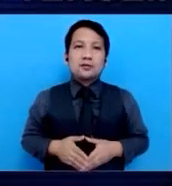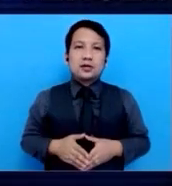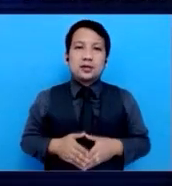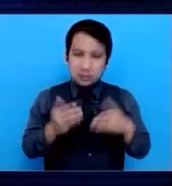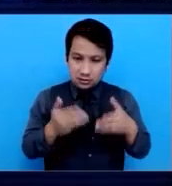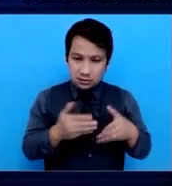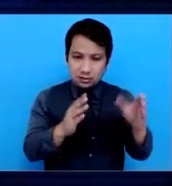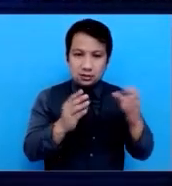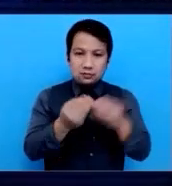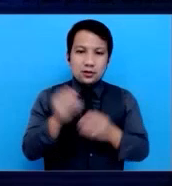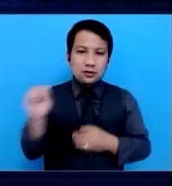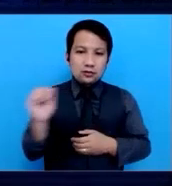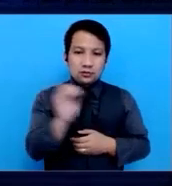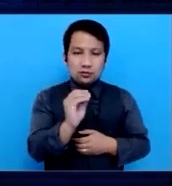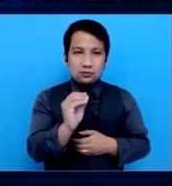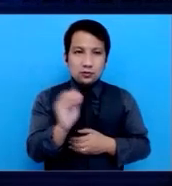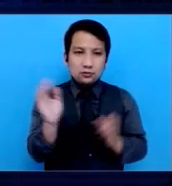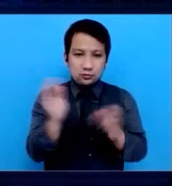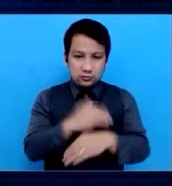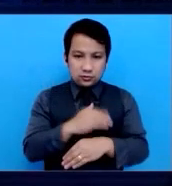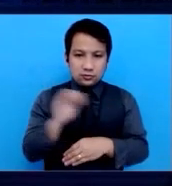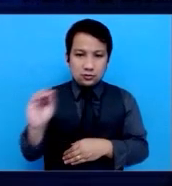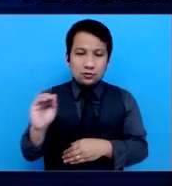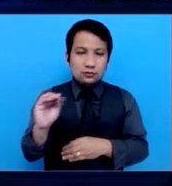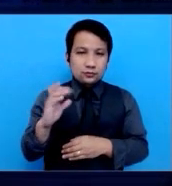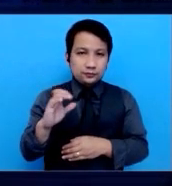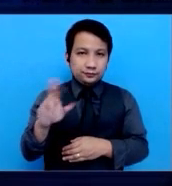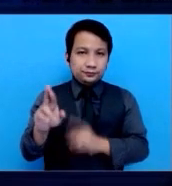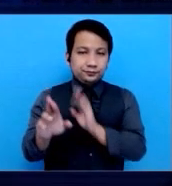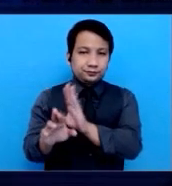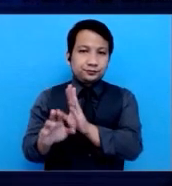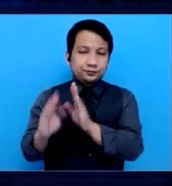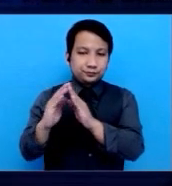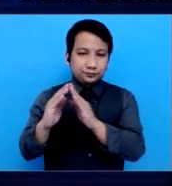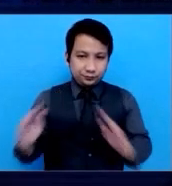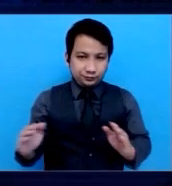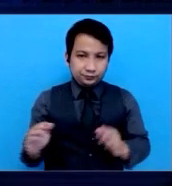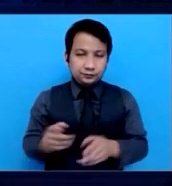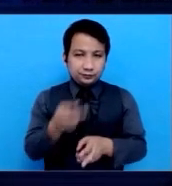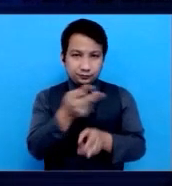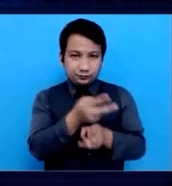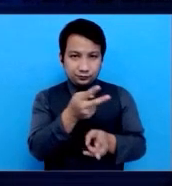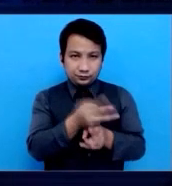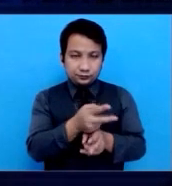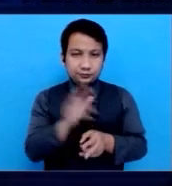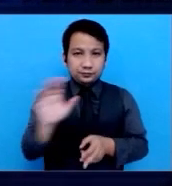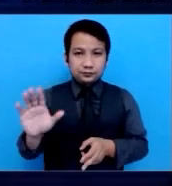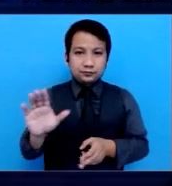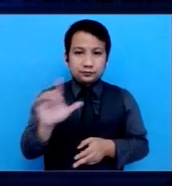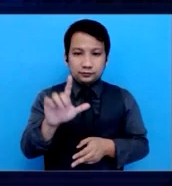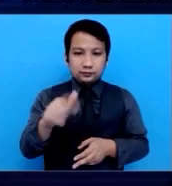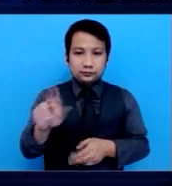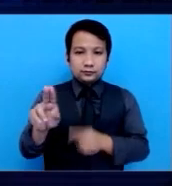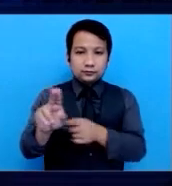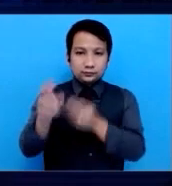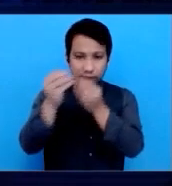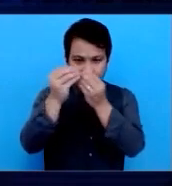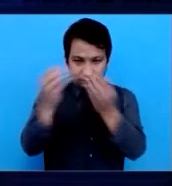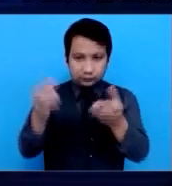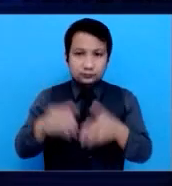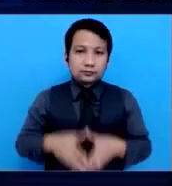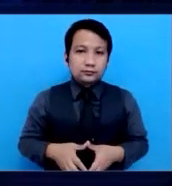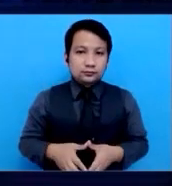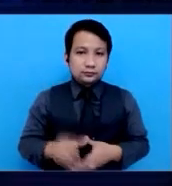kayong sariling kwarto at sariling banyo sa inyong bahay at mababantayan po kayo ng inyong local government unit o ng